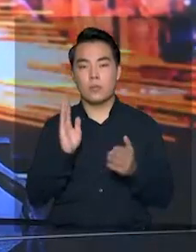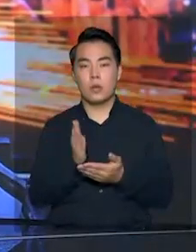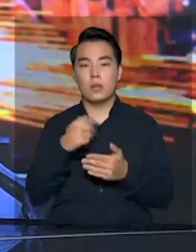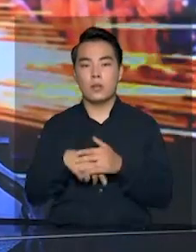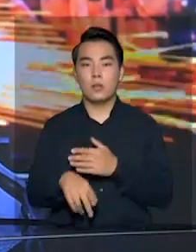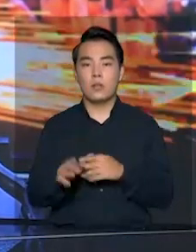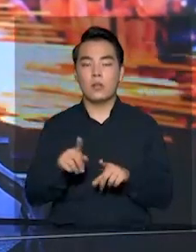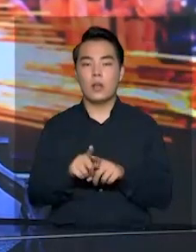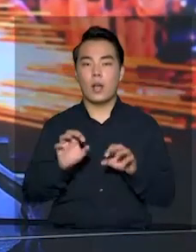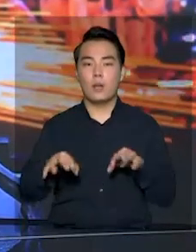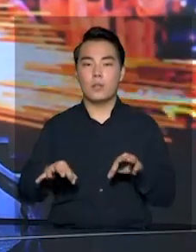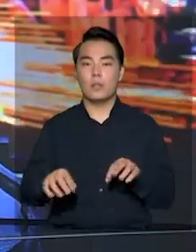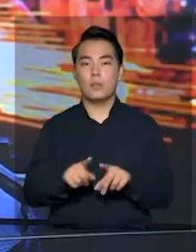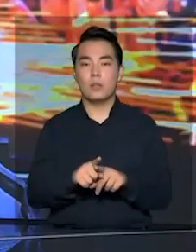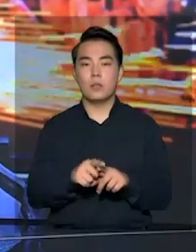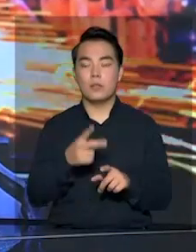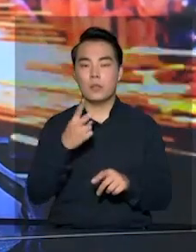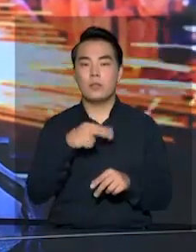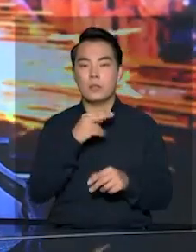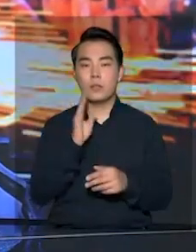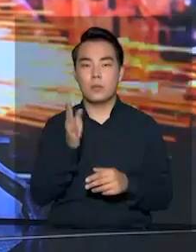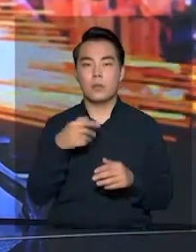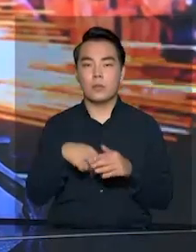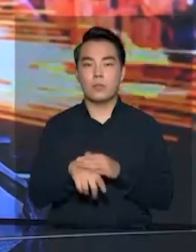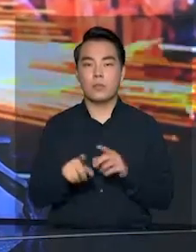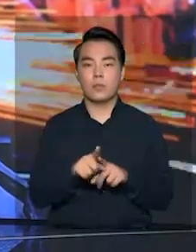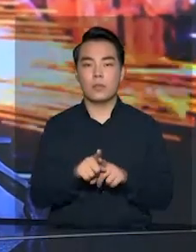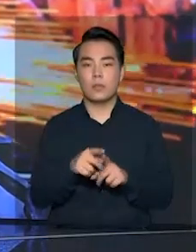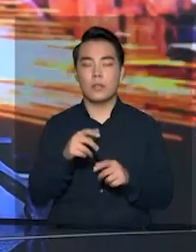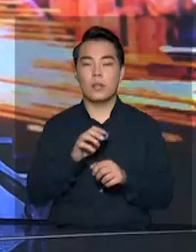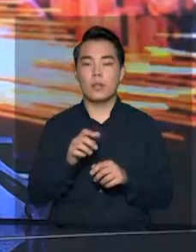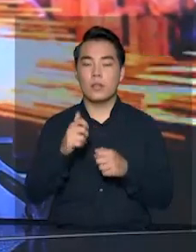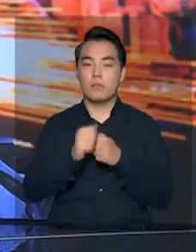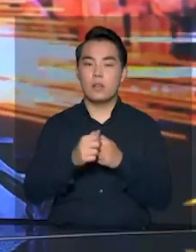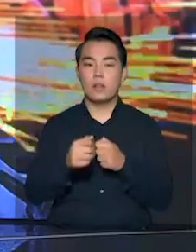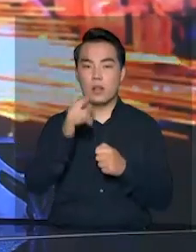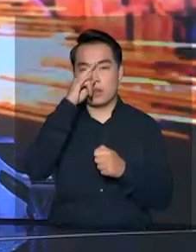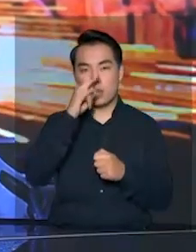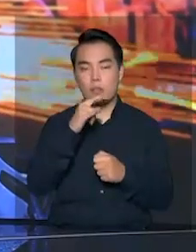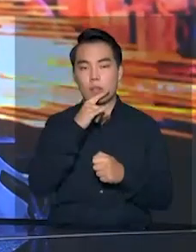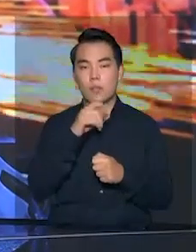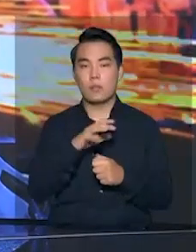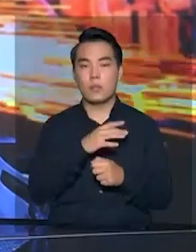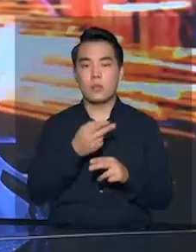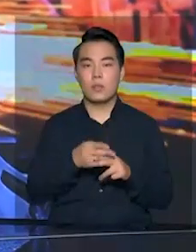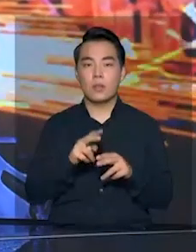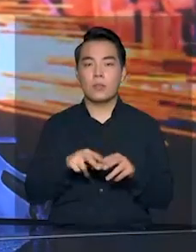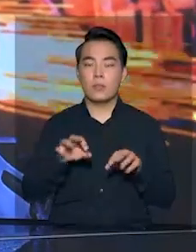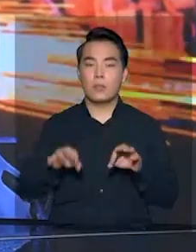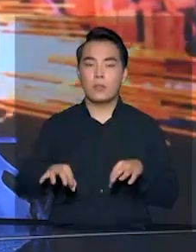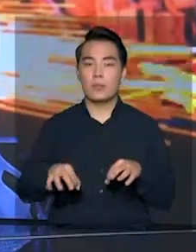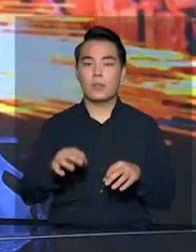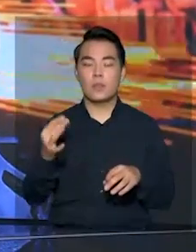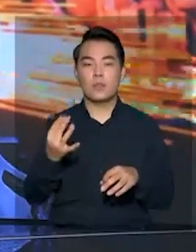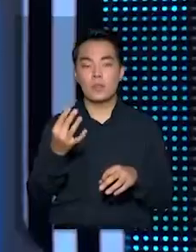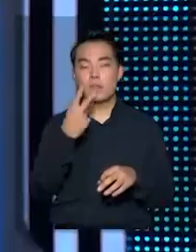несімен автомобиль беру бағдарламасы да өз септігін тигізіп отыр. Инвесторлардың да Қазақстанда темір тұлпар құрастыруға